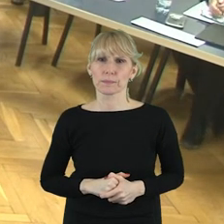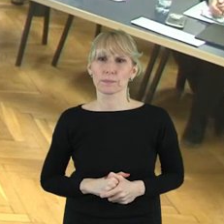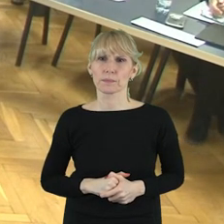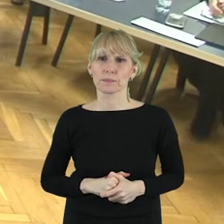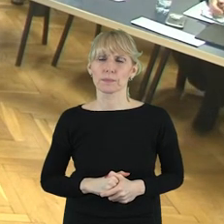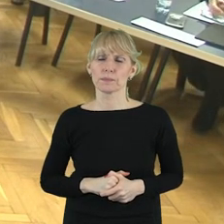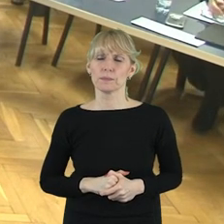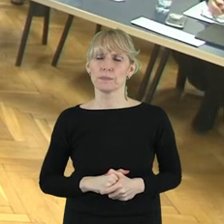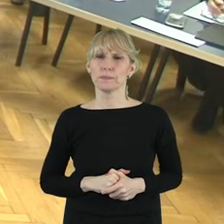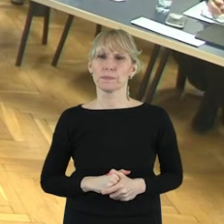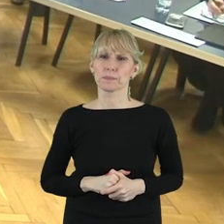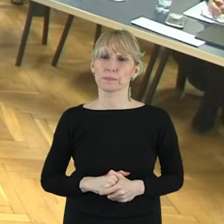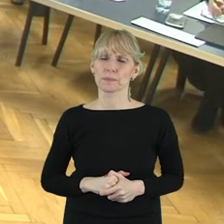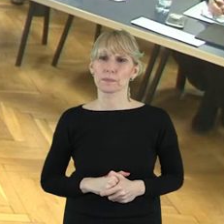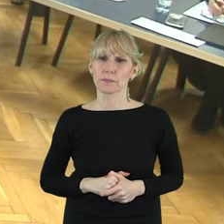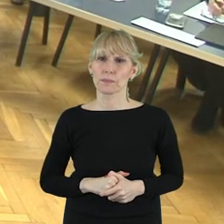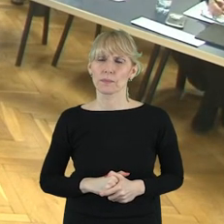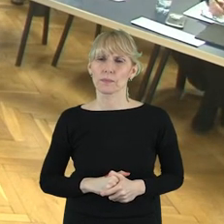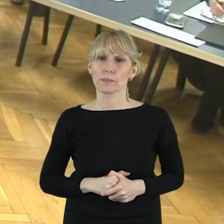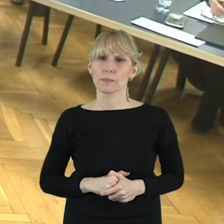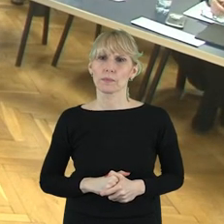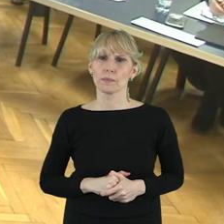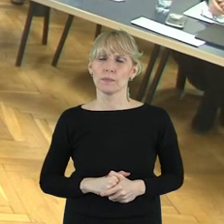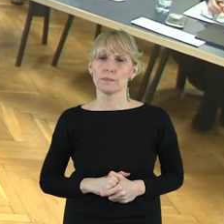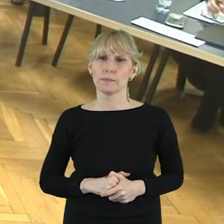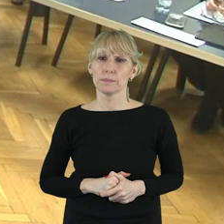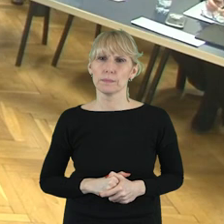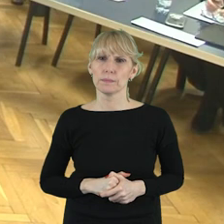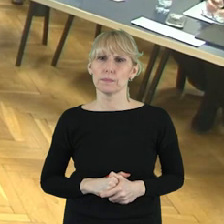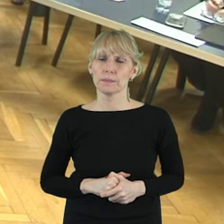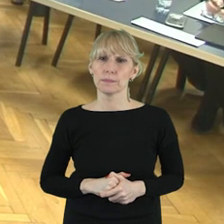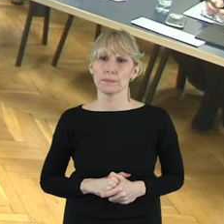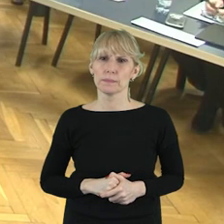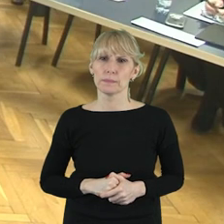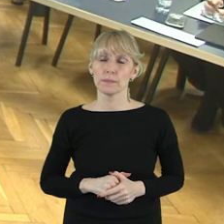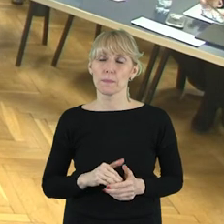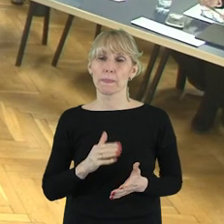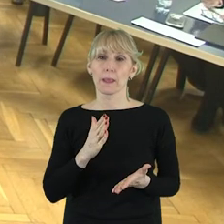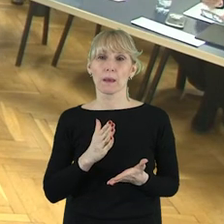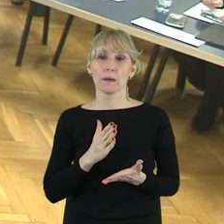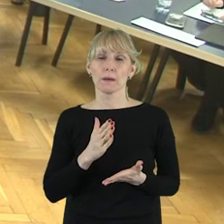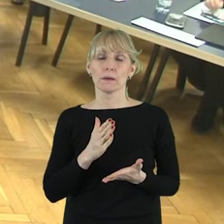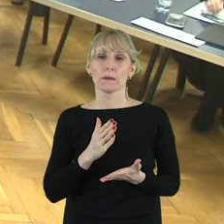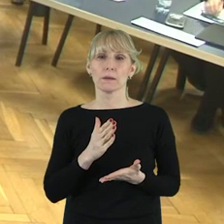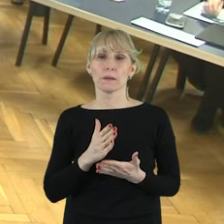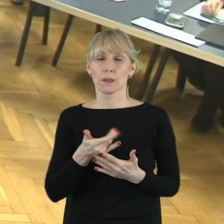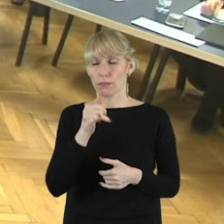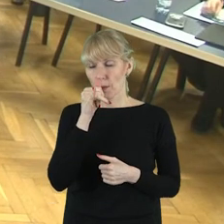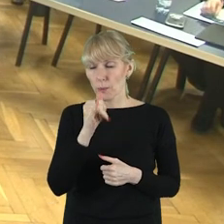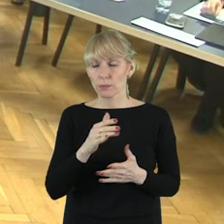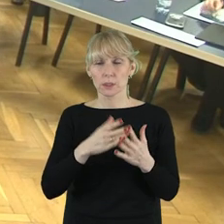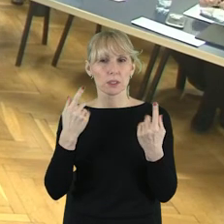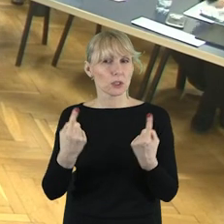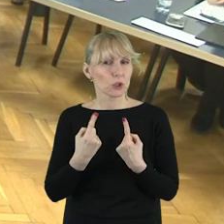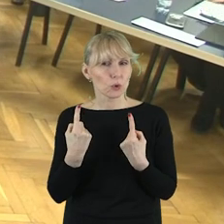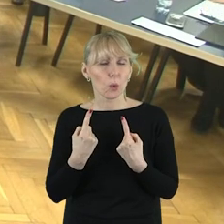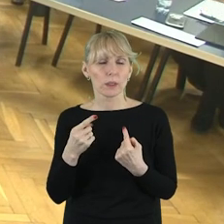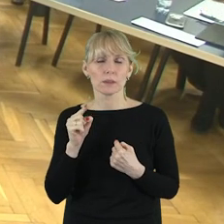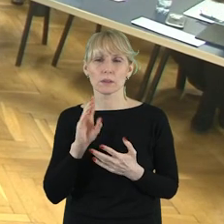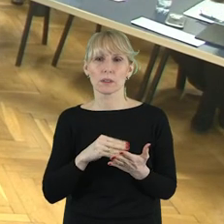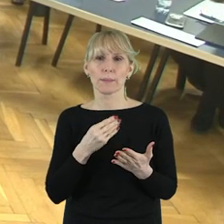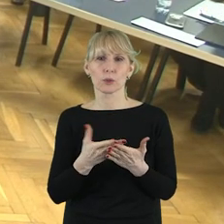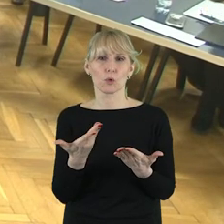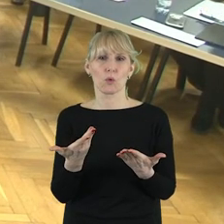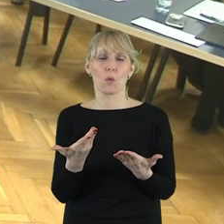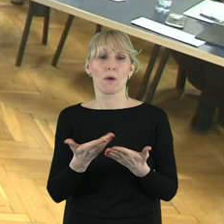oczywistość. Tylko jak już powiedziałem, nie może być takiej sytuacji, z której nastąpi przerwa w świadczeniu usług czy pogorszenie